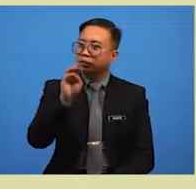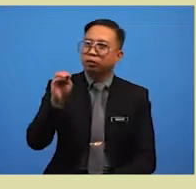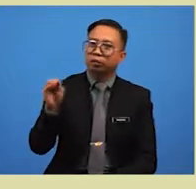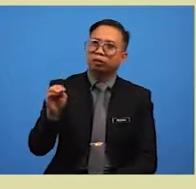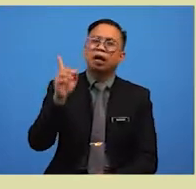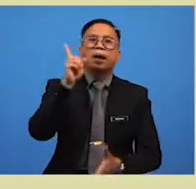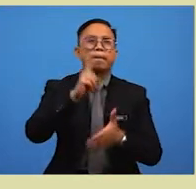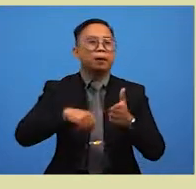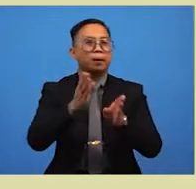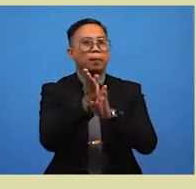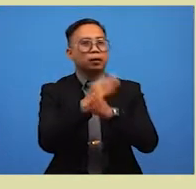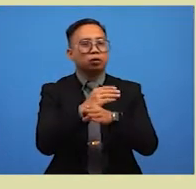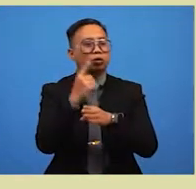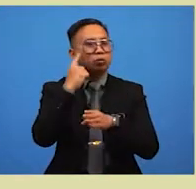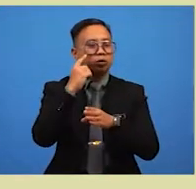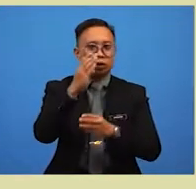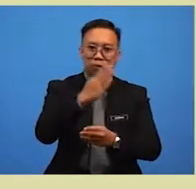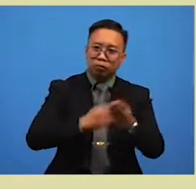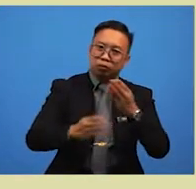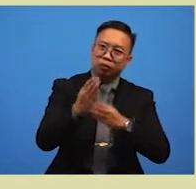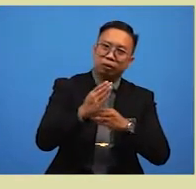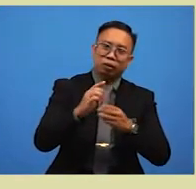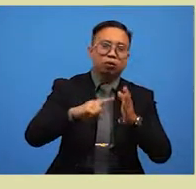Murid-murid, apakah bentuk muka bumi yang ditunjukkan?